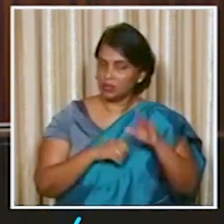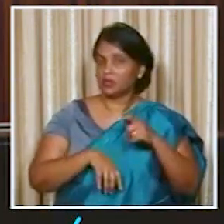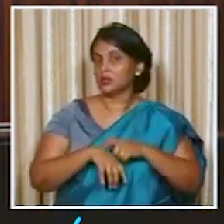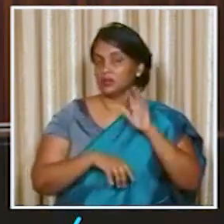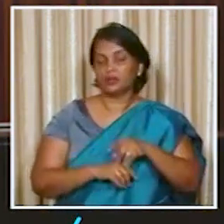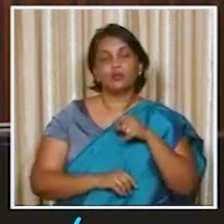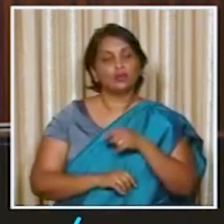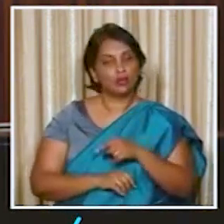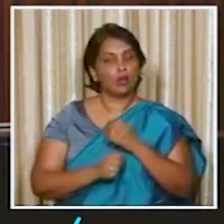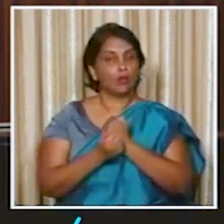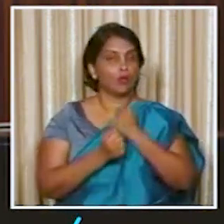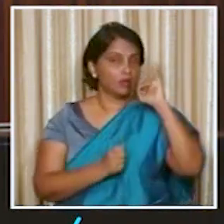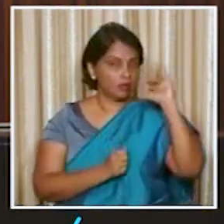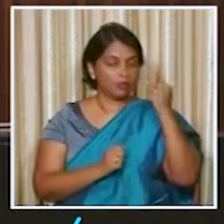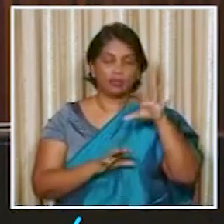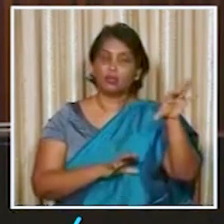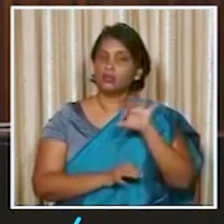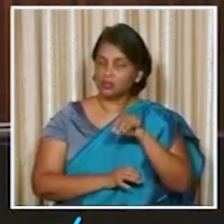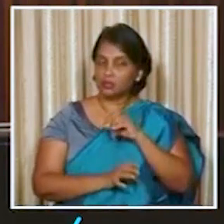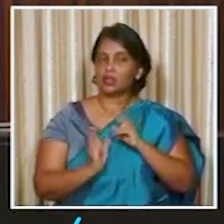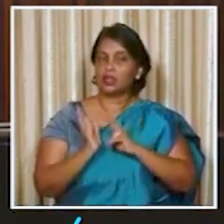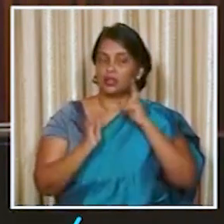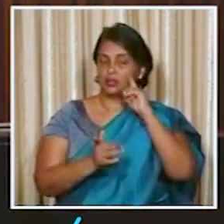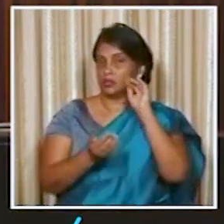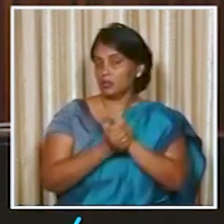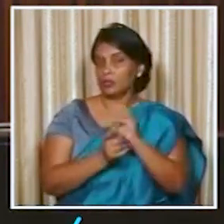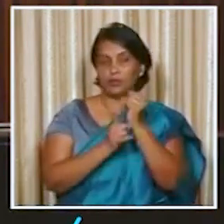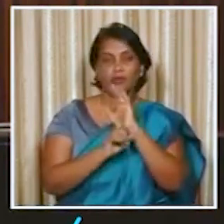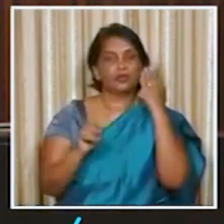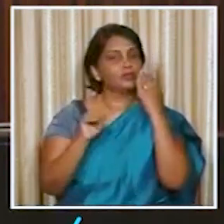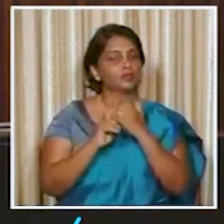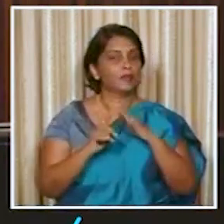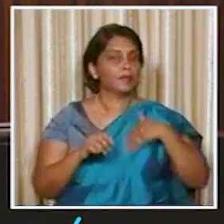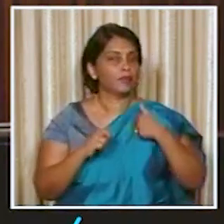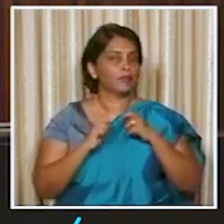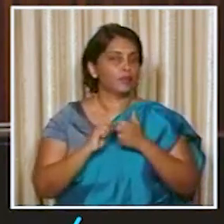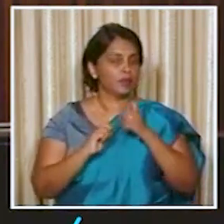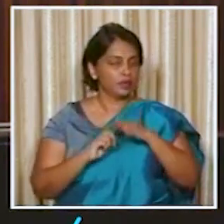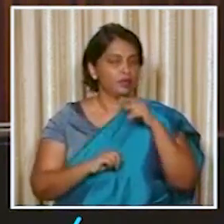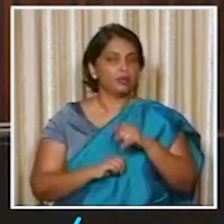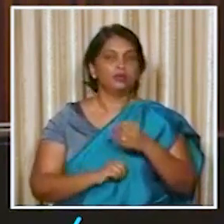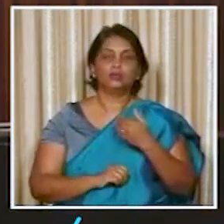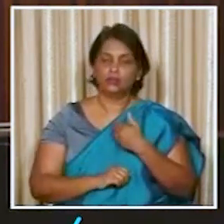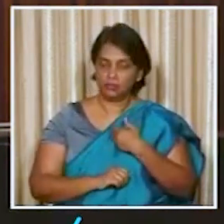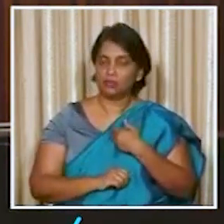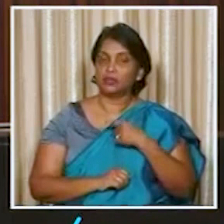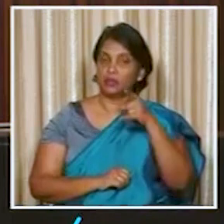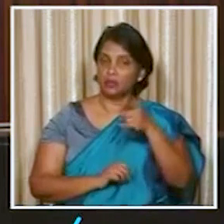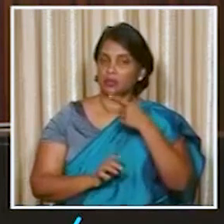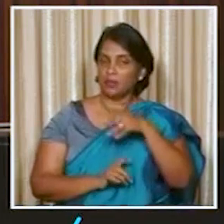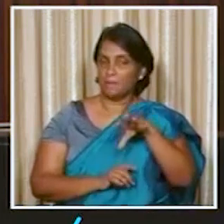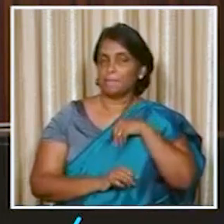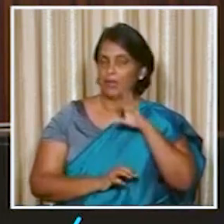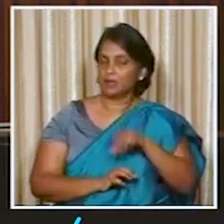අවස්ථාවක පොලිස්පතිවරයා පත්කිරීම ජාතික ආරක්ෂාවට ඍජුව බලපාන ප්‍රධාන සාධකයක් බව මා ඔබ මාහා එකඟ වනු